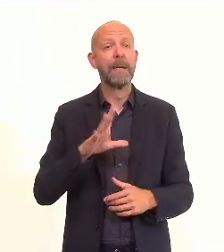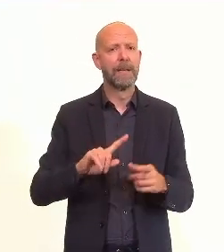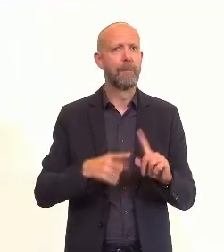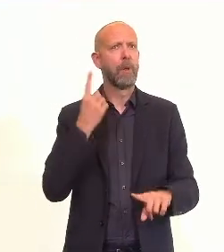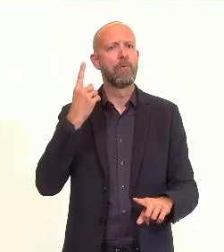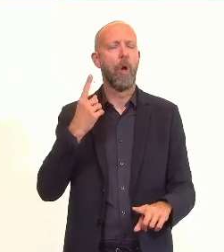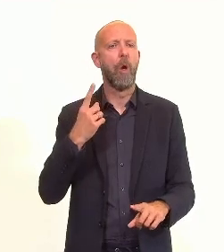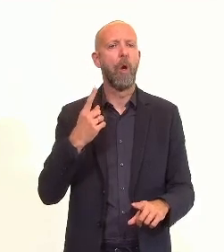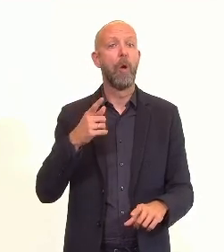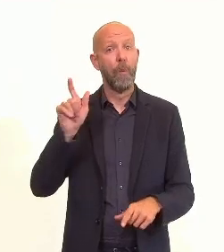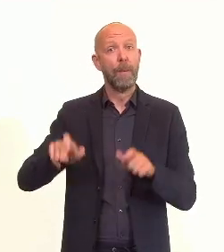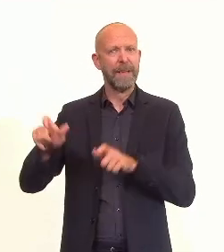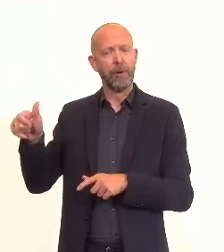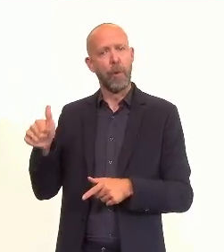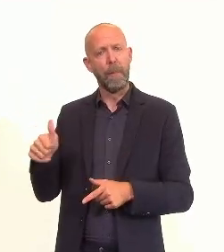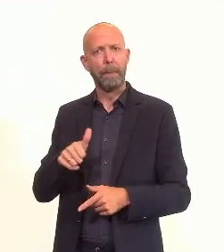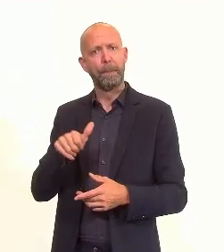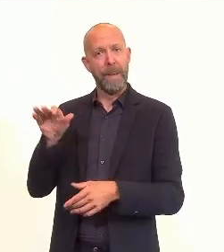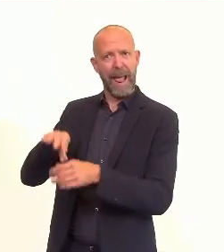les élus sachent